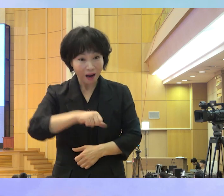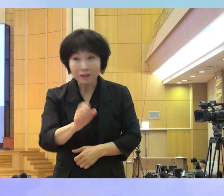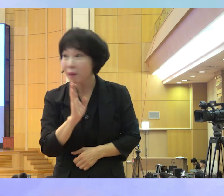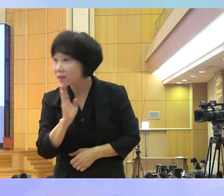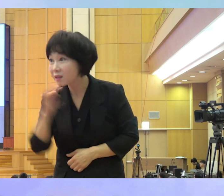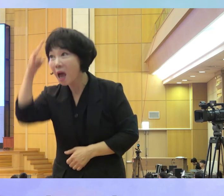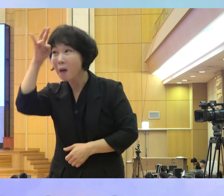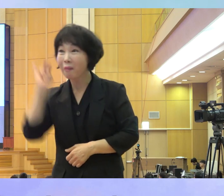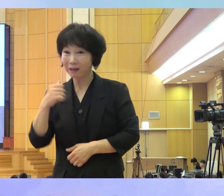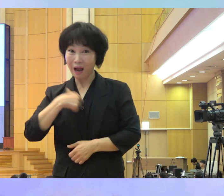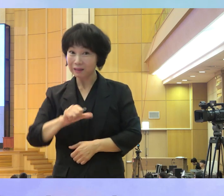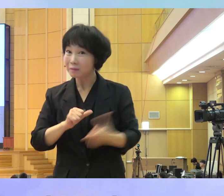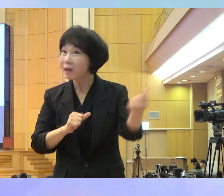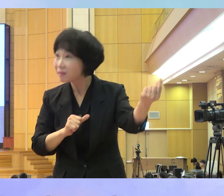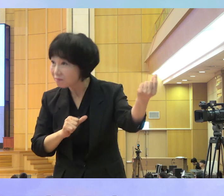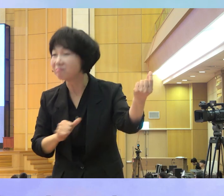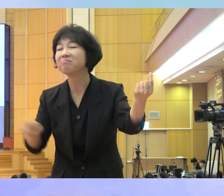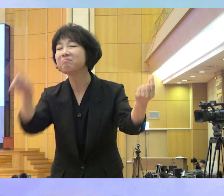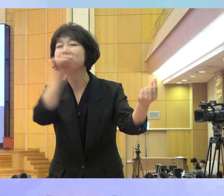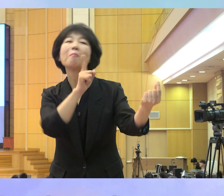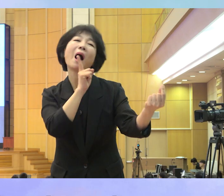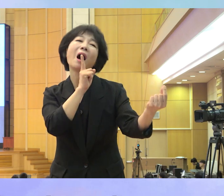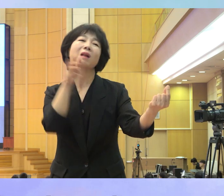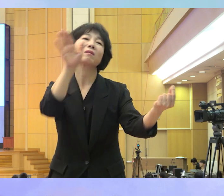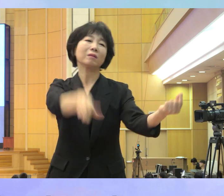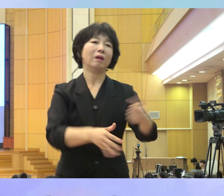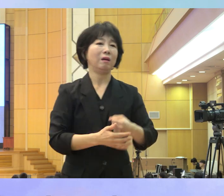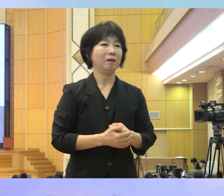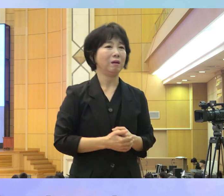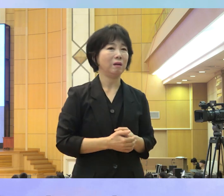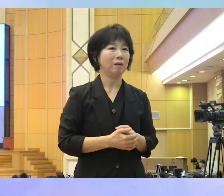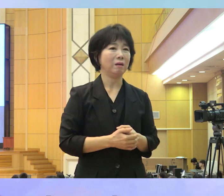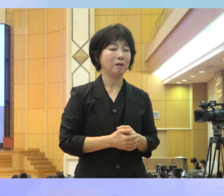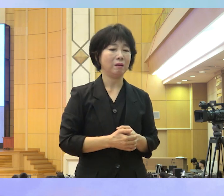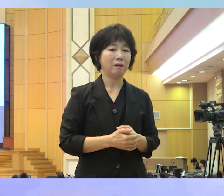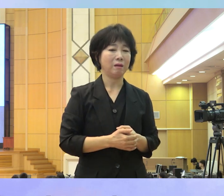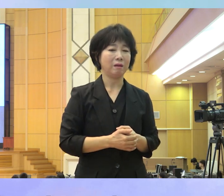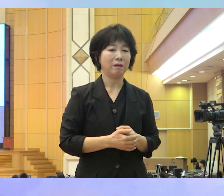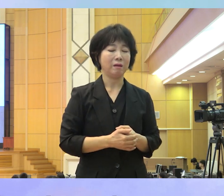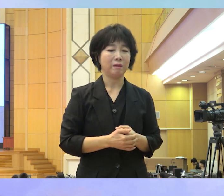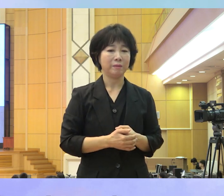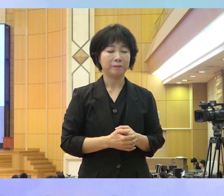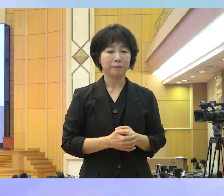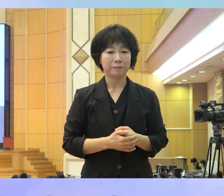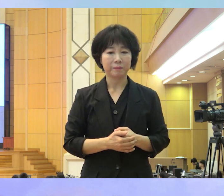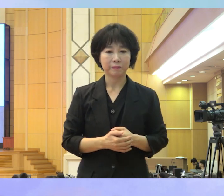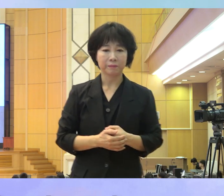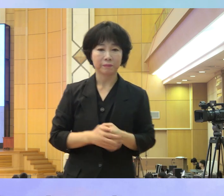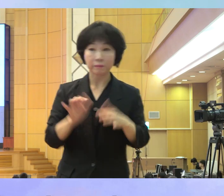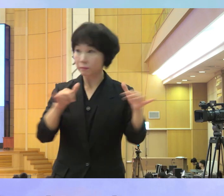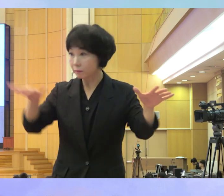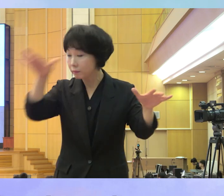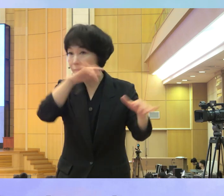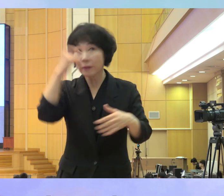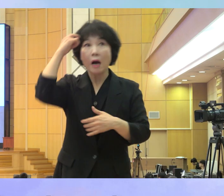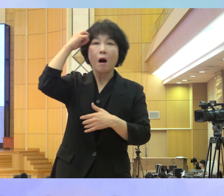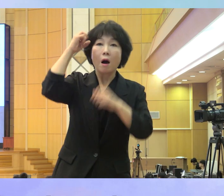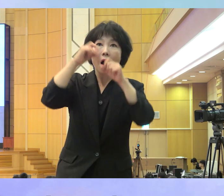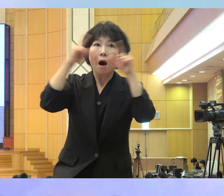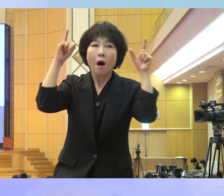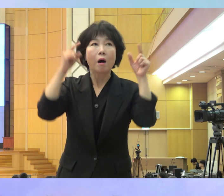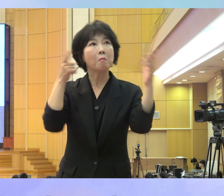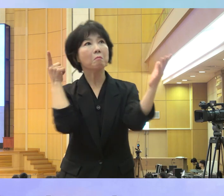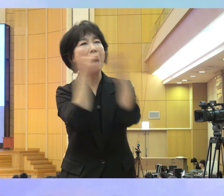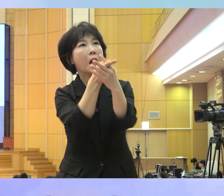마리의 아들 이렇게 말했는데, 갈릴리 예수 그러니까 그때부터면 깨달은 사람들은 그리스도